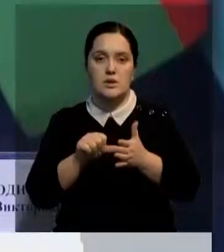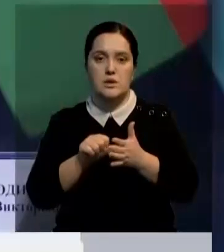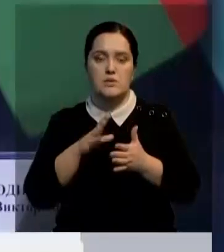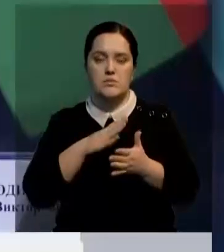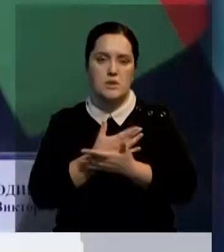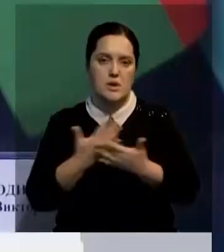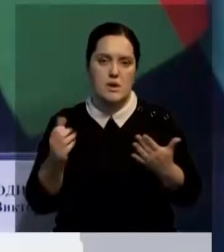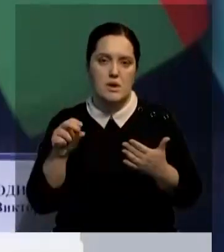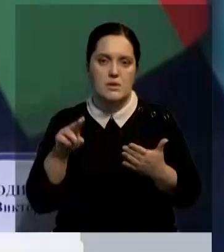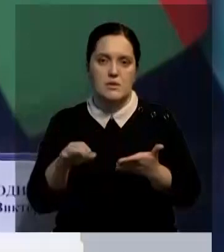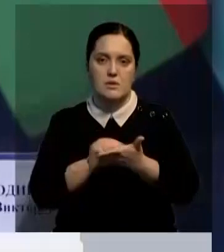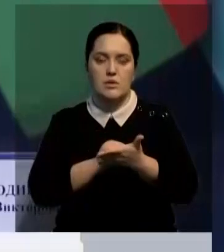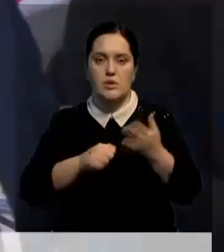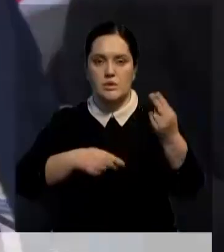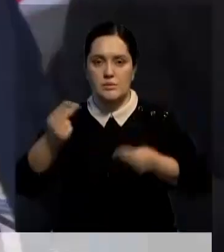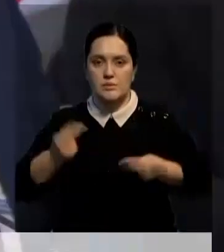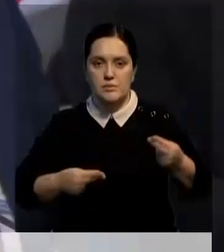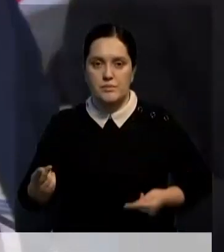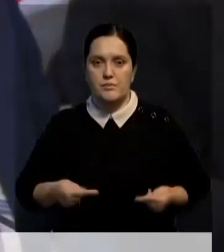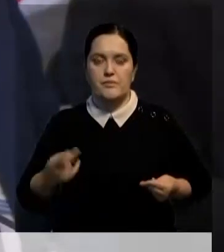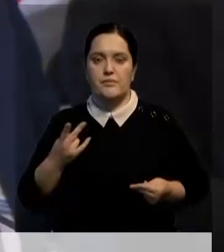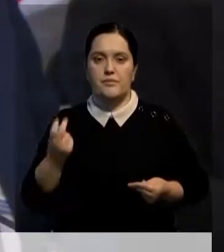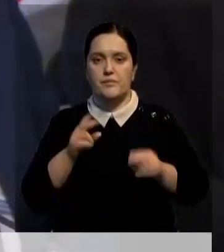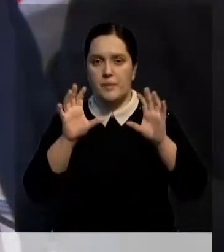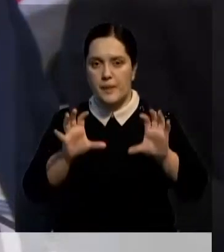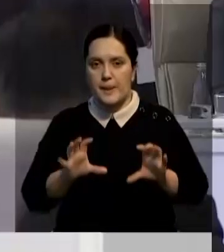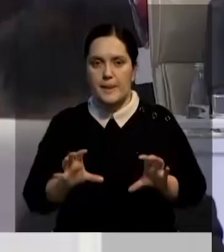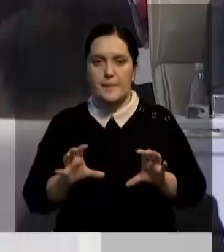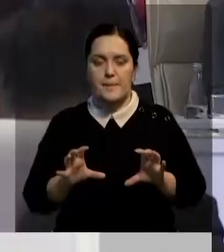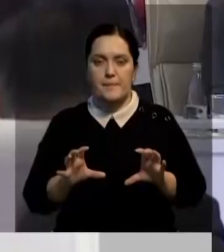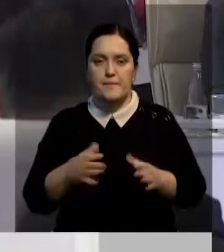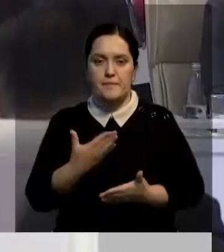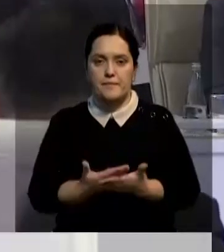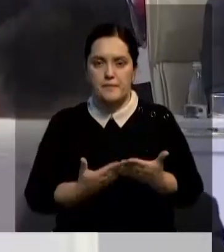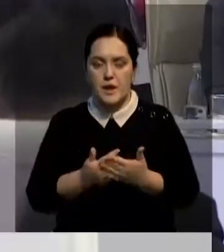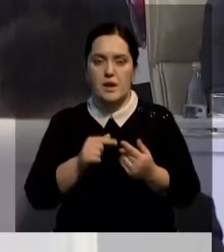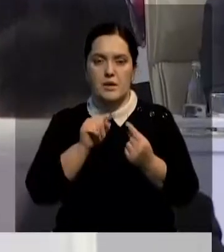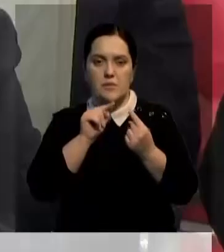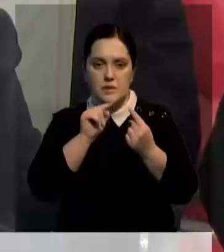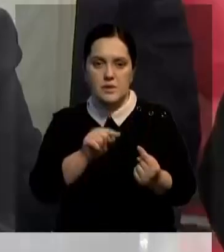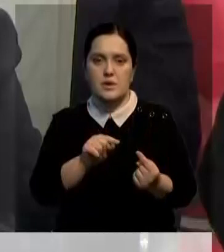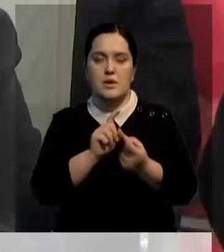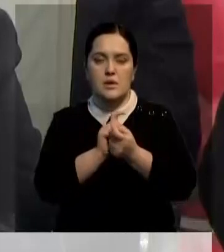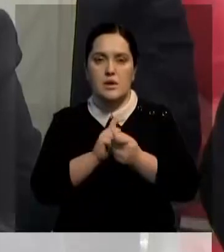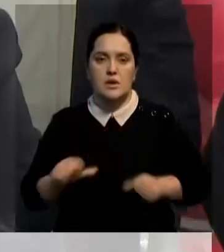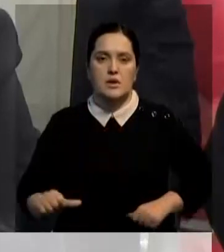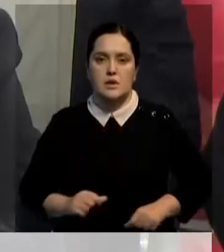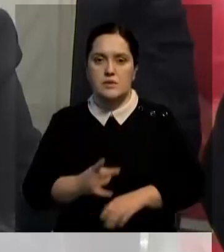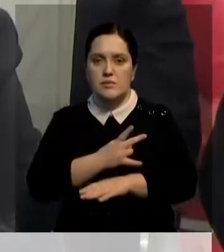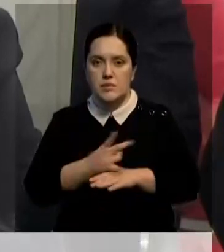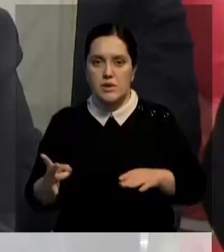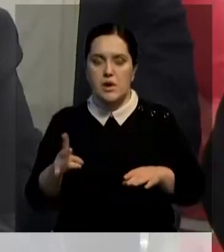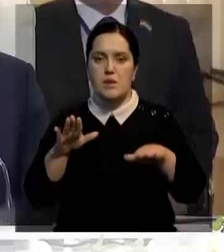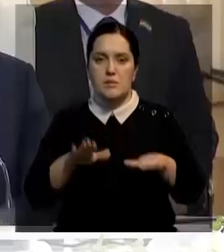Участники заседания приняли ряд правовых актов по гармонизации национальных законодательств, в их числе рекомендации по противодействию терроризму